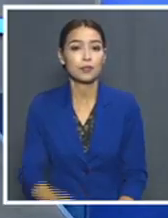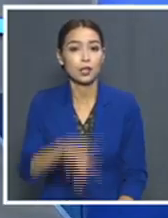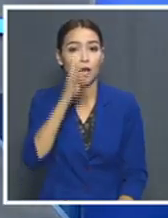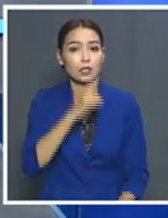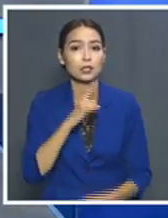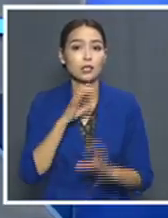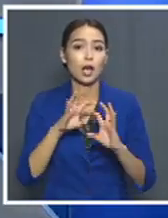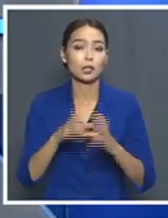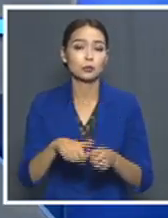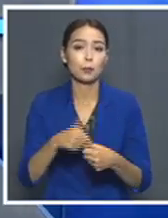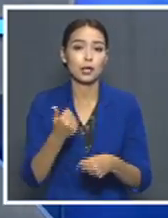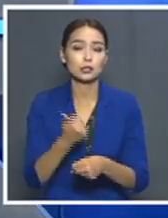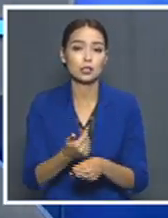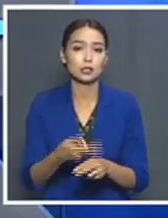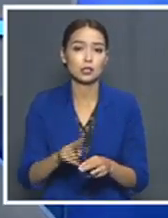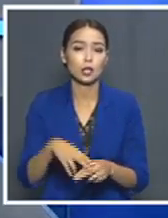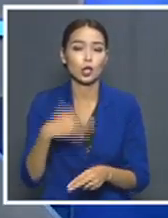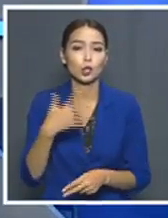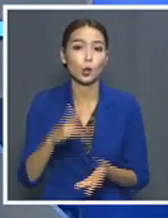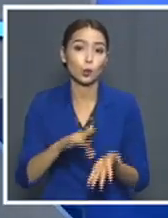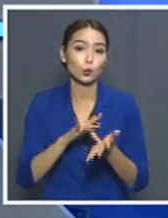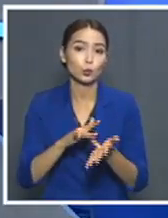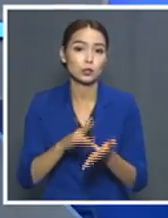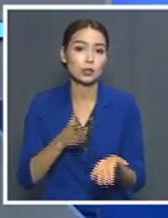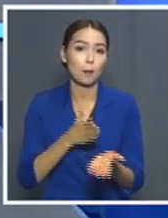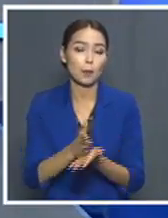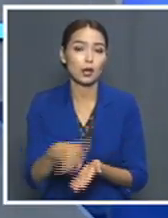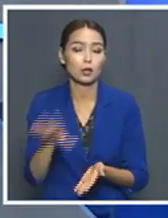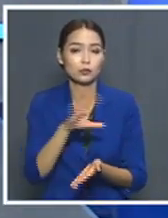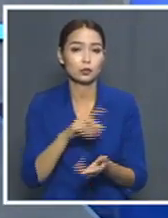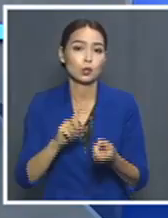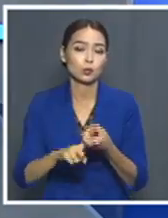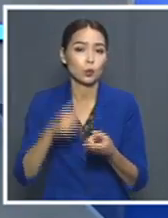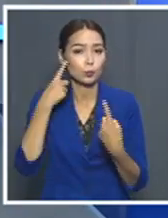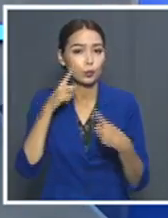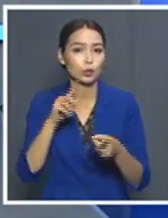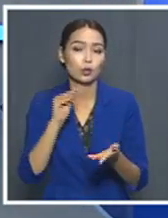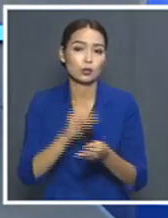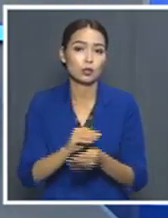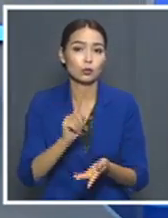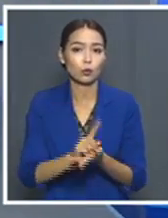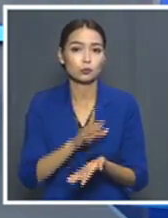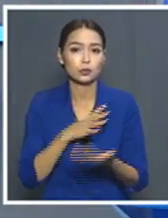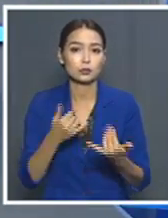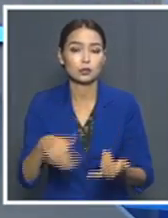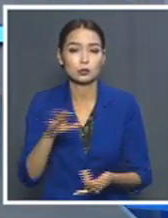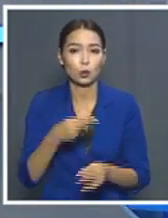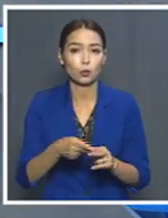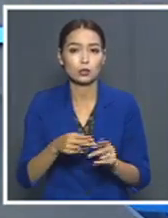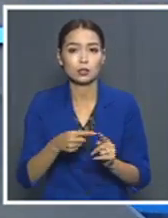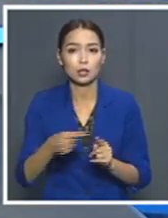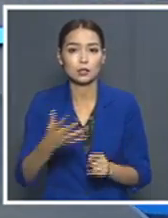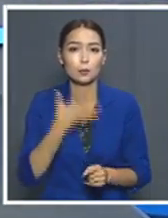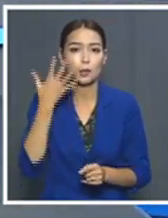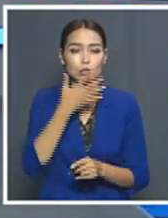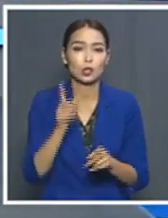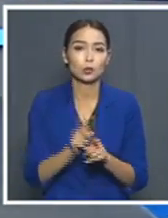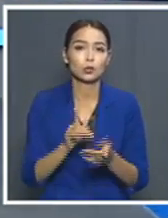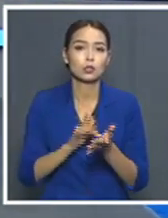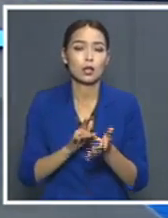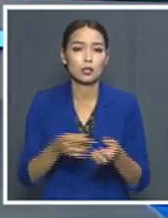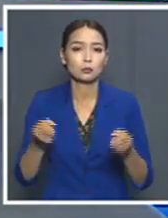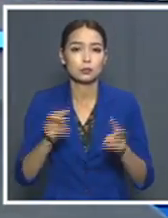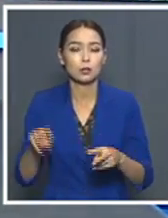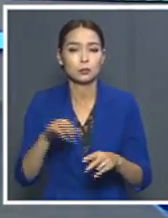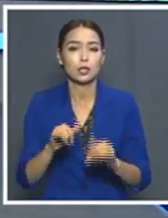Қазақстан әлемдегі бәсекеге қабілетті 50 туристік бағыттың қатарына қосылуды көздейді. Ол үшін алдағы 5 жылда туризм саласын дамытуға арналған